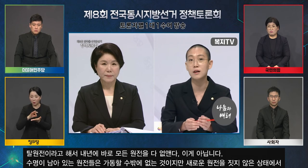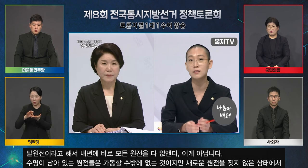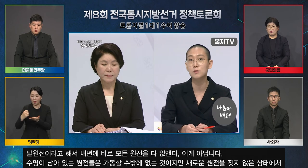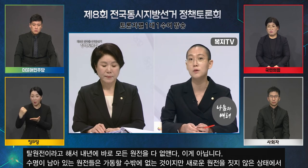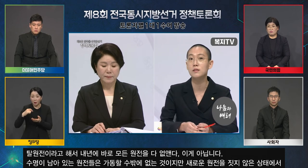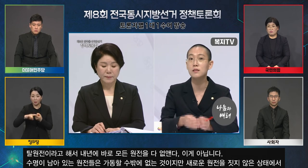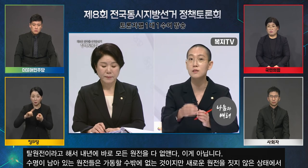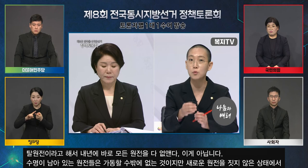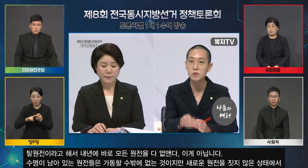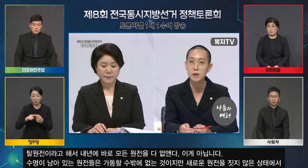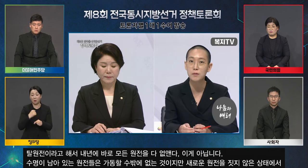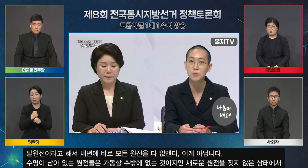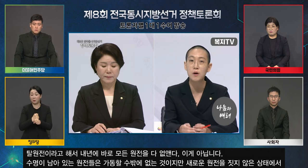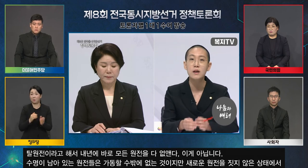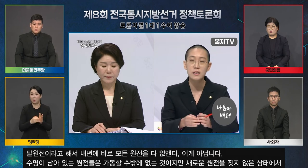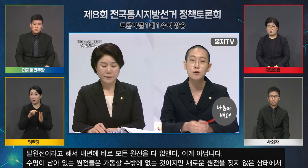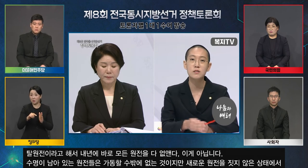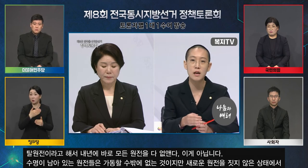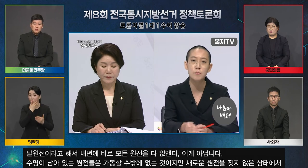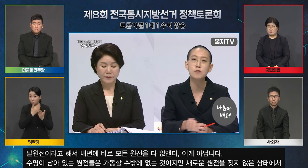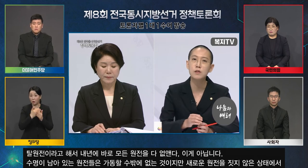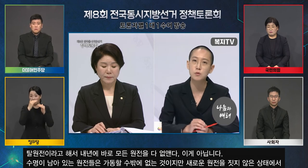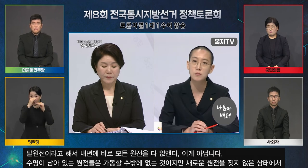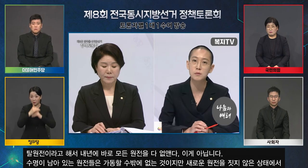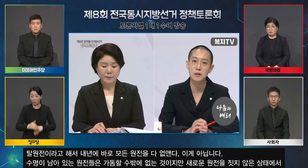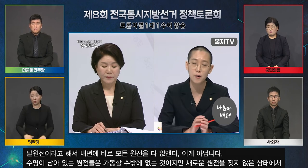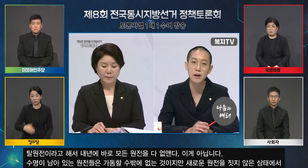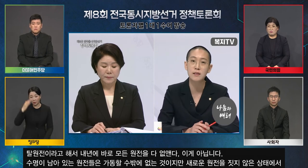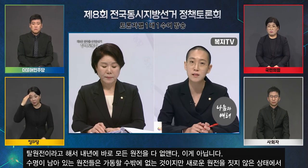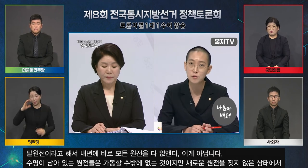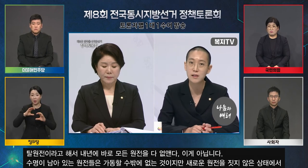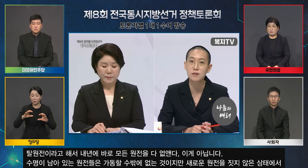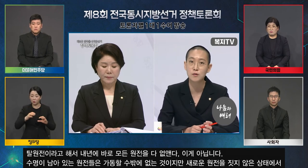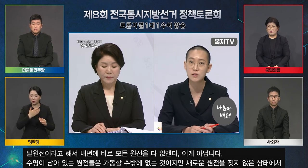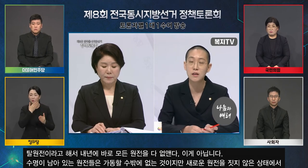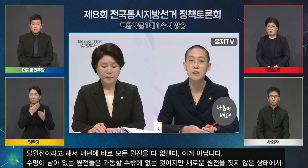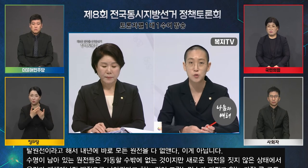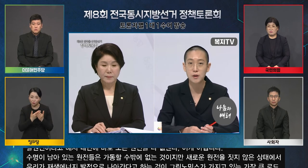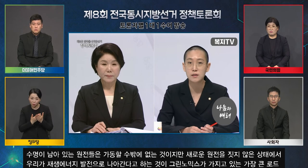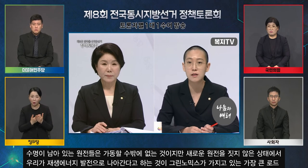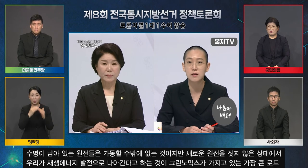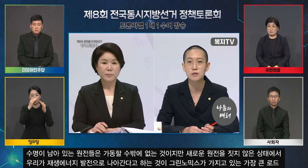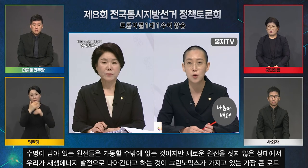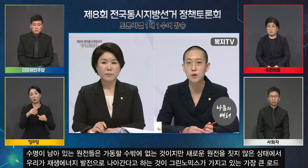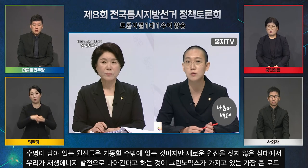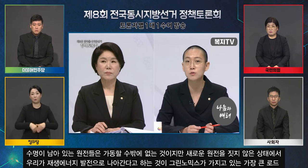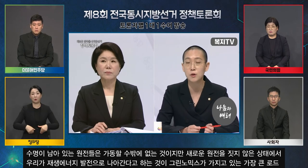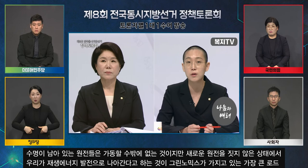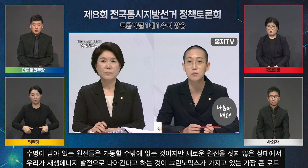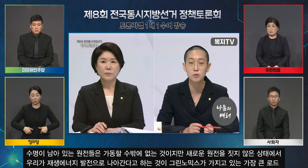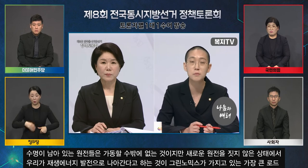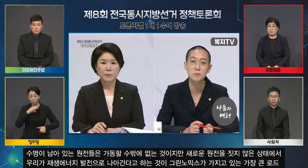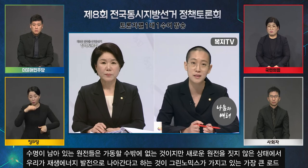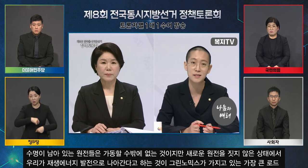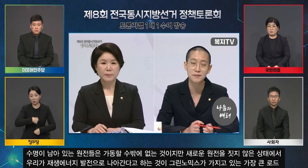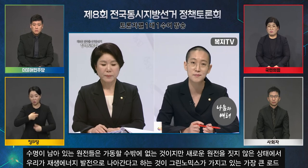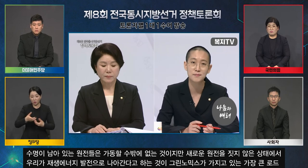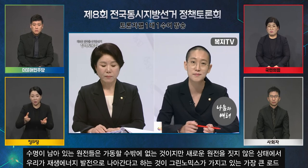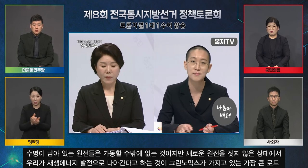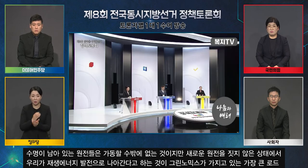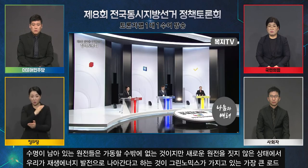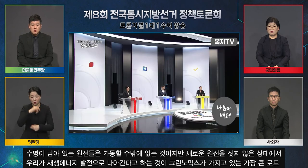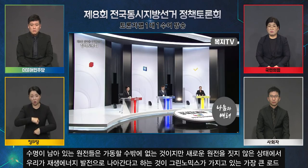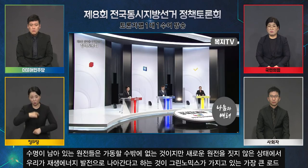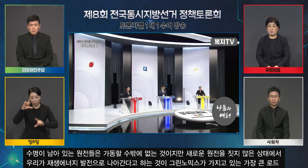그린노믹스가 가지고 있는 큰 로드맵이고 이것이 대한민국의 로드맵이 되어야 한다고 하는 것이 저희가 생각하는 정의로운 전환의 모습입니다.